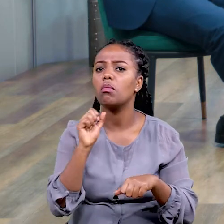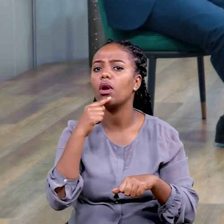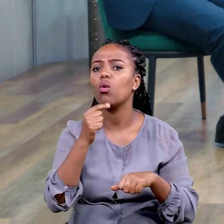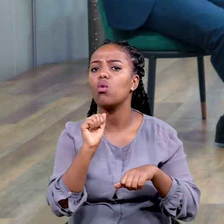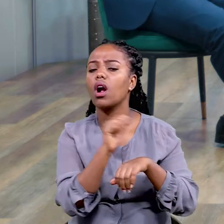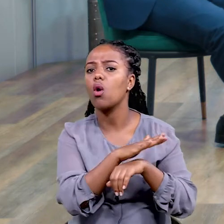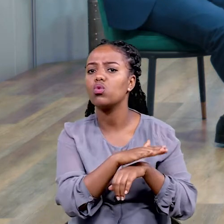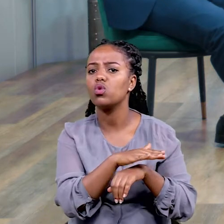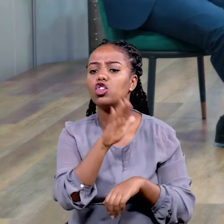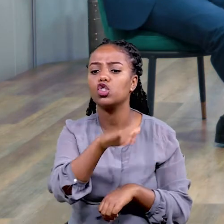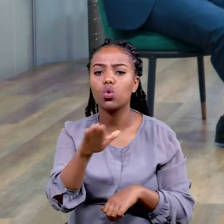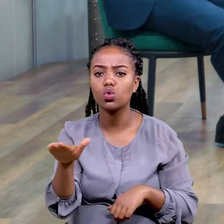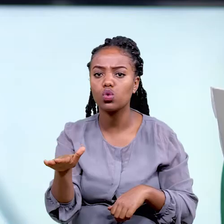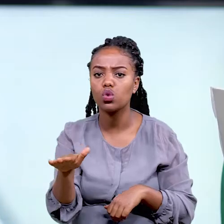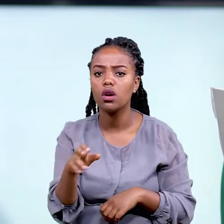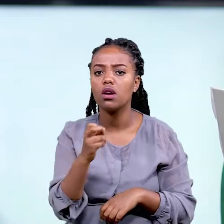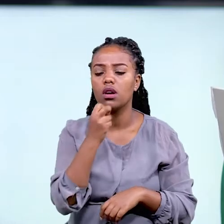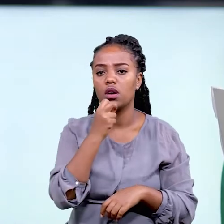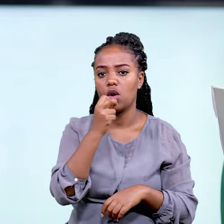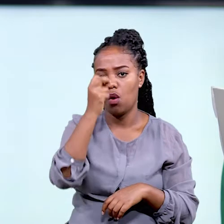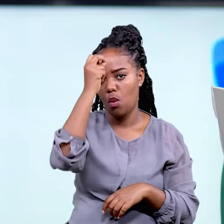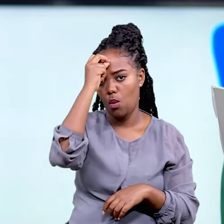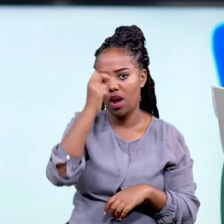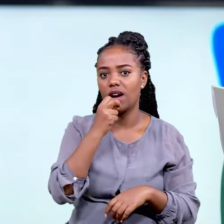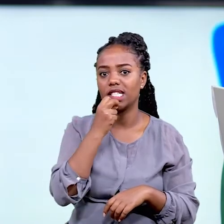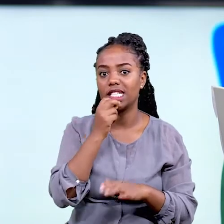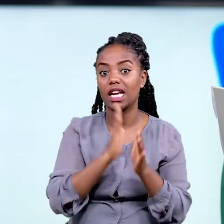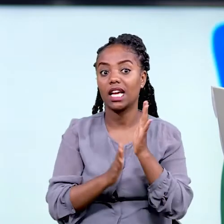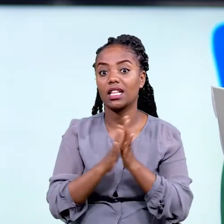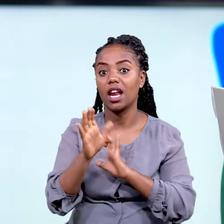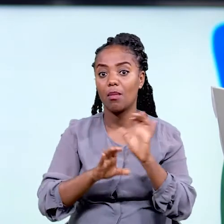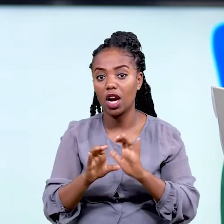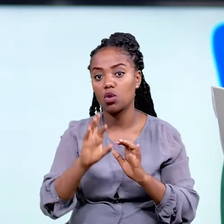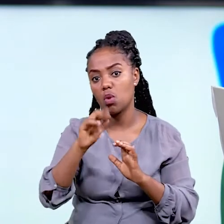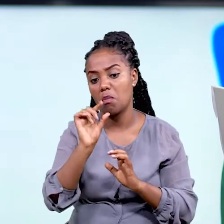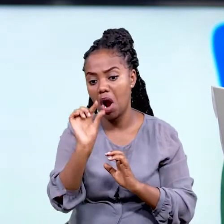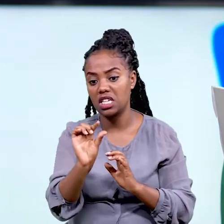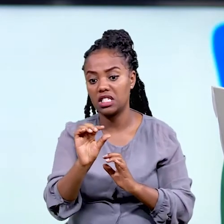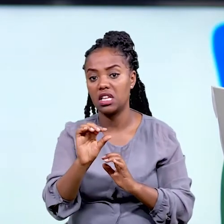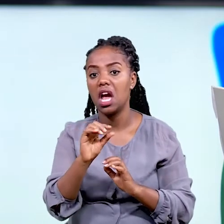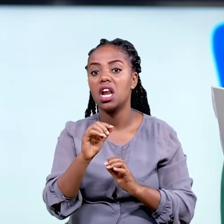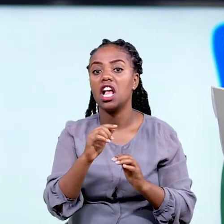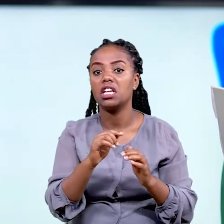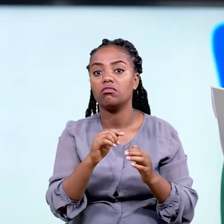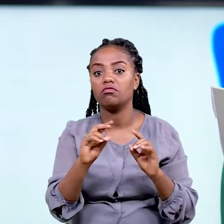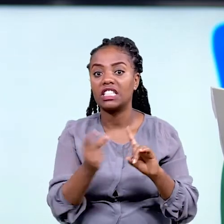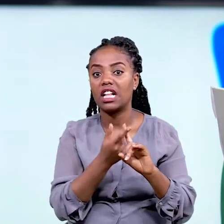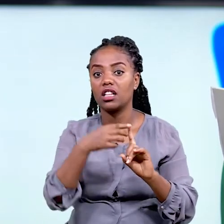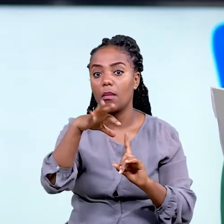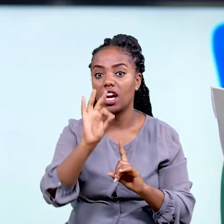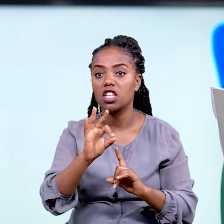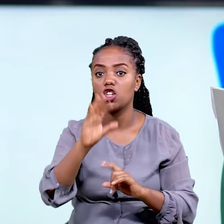መሰለች፣ ልጆቹ ወላጆቹ ወይም ይቅርታ ለማግኘት ወይም አነስ ያለ ቅጣት ለማግኘት ልጆቹን